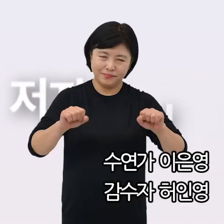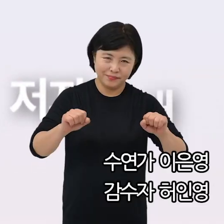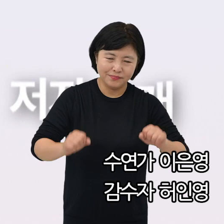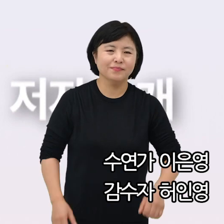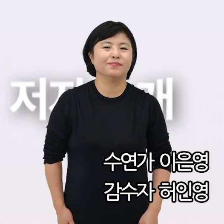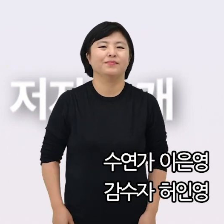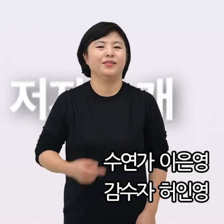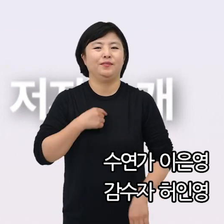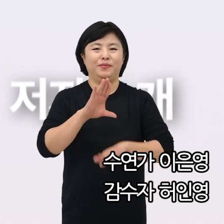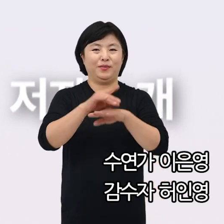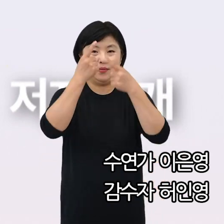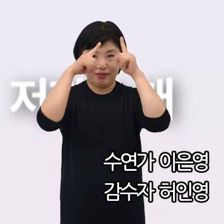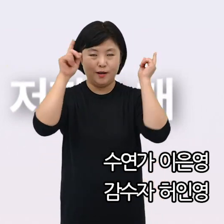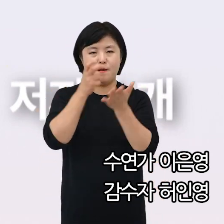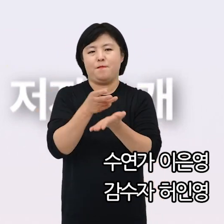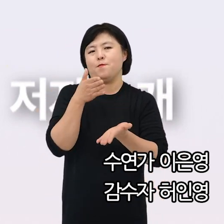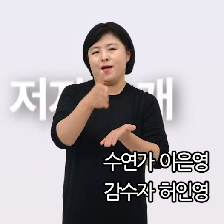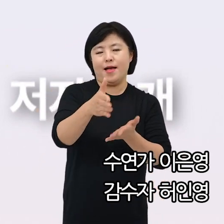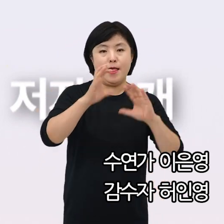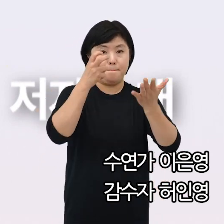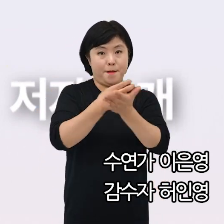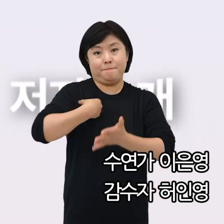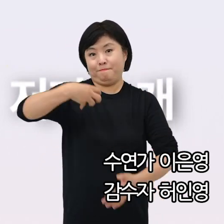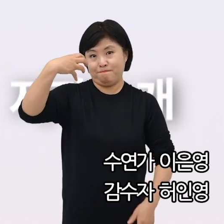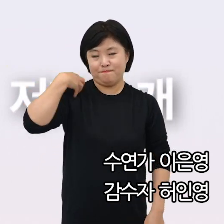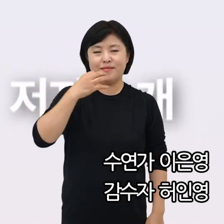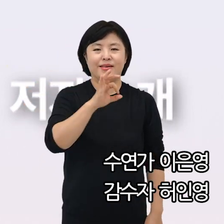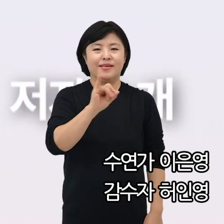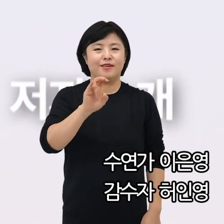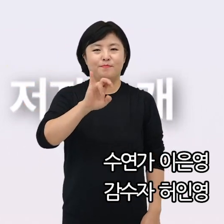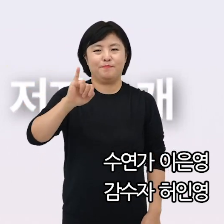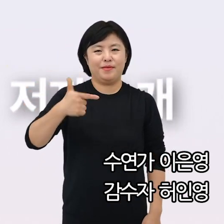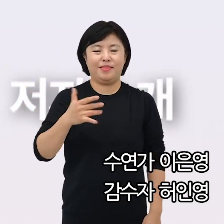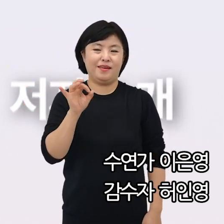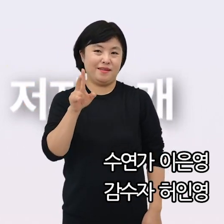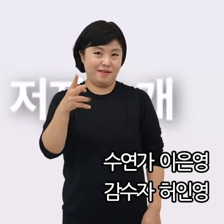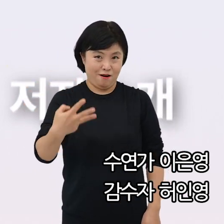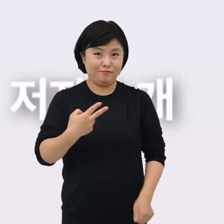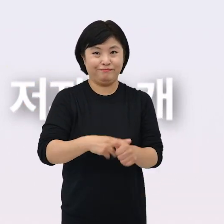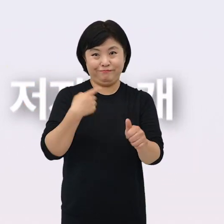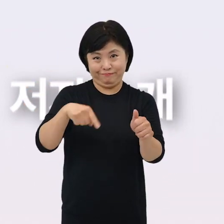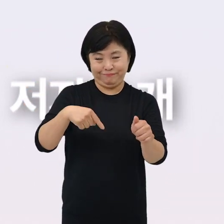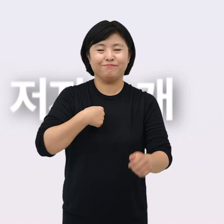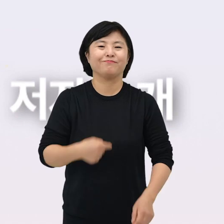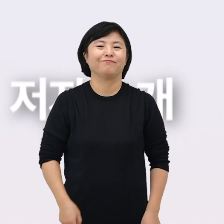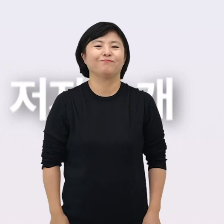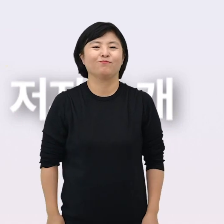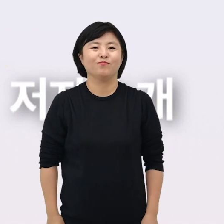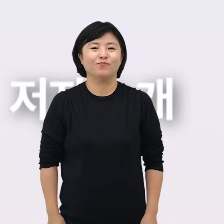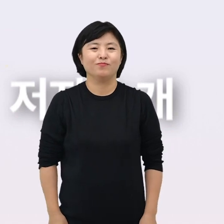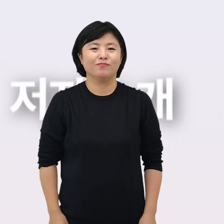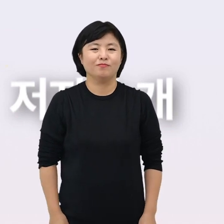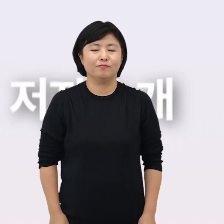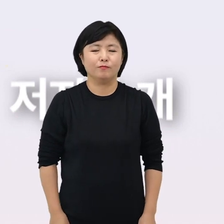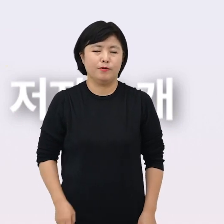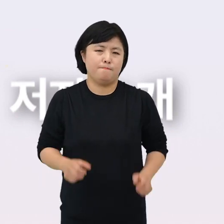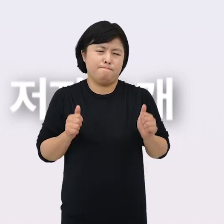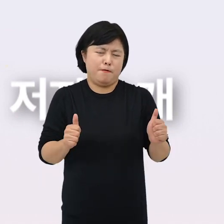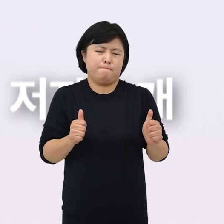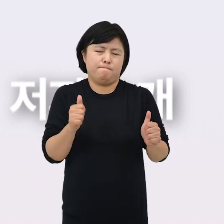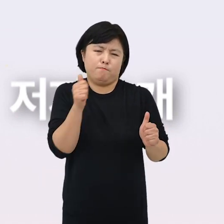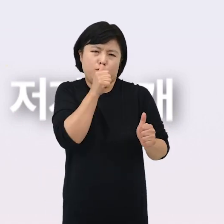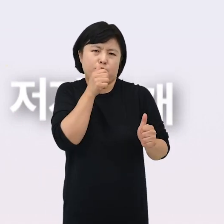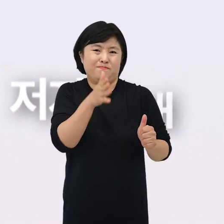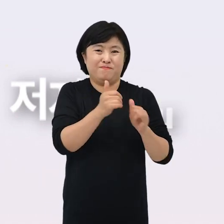네, 안녕하세요. 저는 방송통신대학교 법학과에서 헌법을 담당하고 있는 이민열 교수입니다.